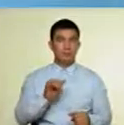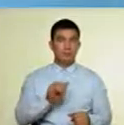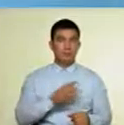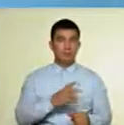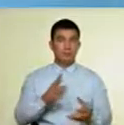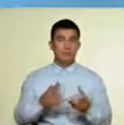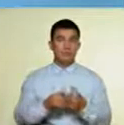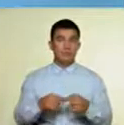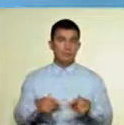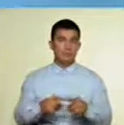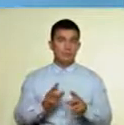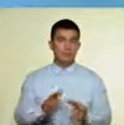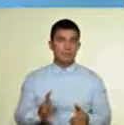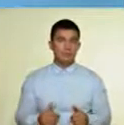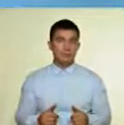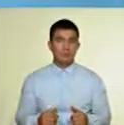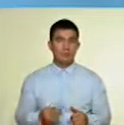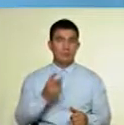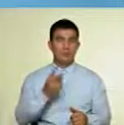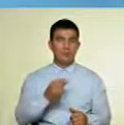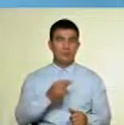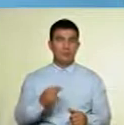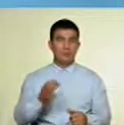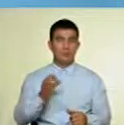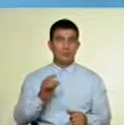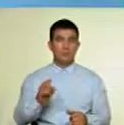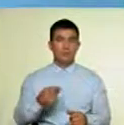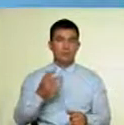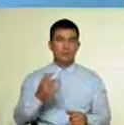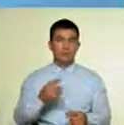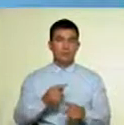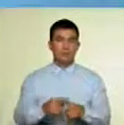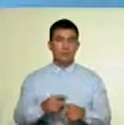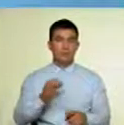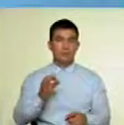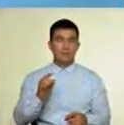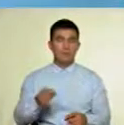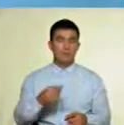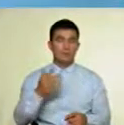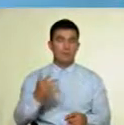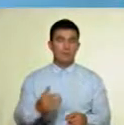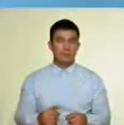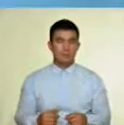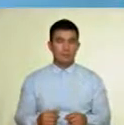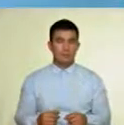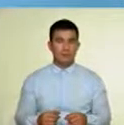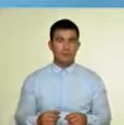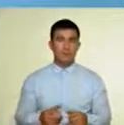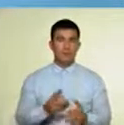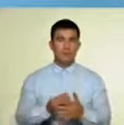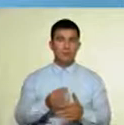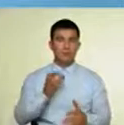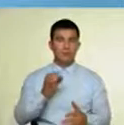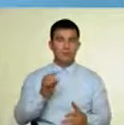mana bunday ko'rinish hosil bo'ladi. 2 minus 0.10'dan 5 qo'shilgan 0.10'dan 5. 0.10'dan 5